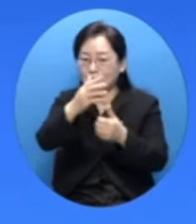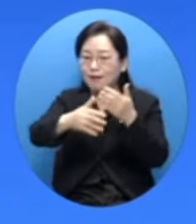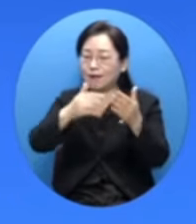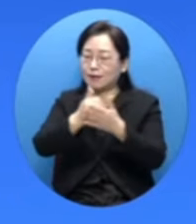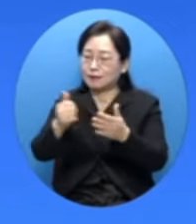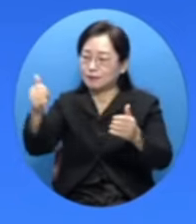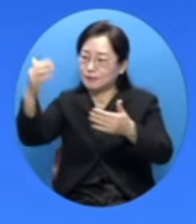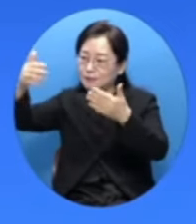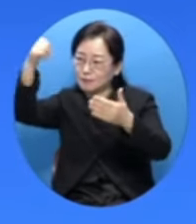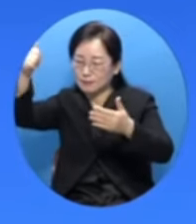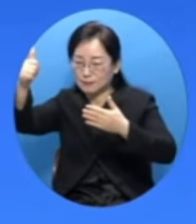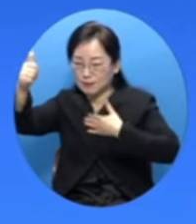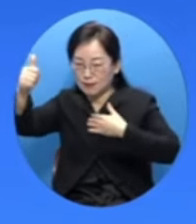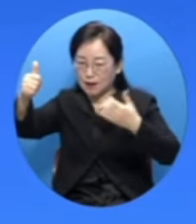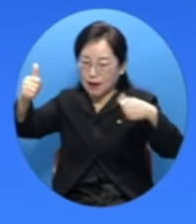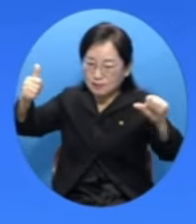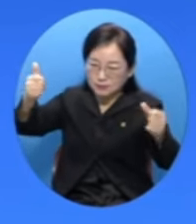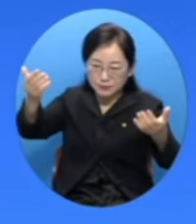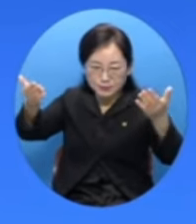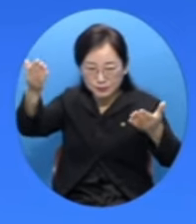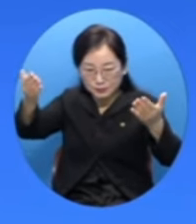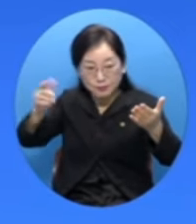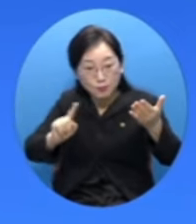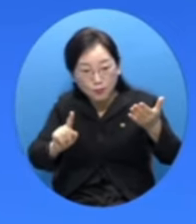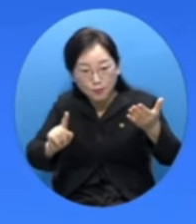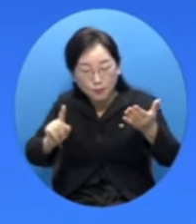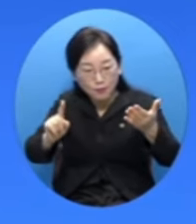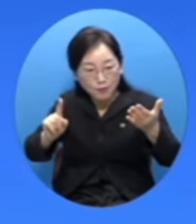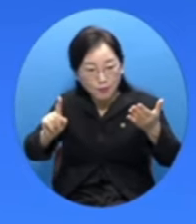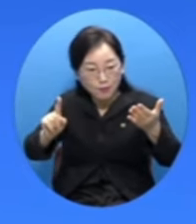관계에서 순서가 바뀌지 않나 알아보기 원하셨습니다.